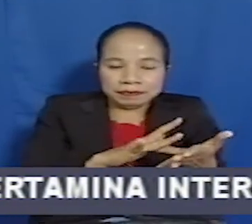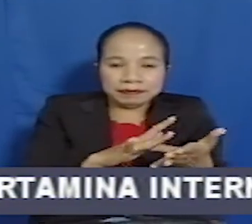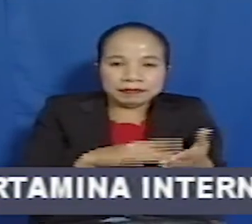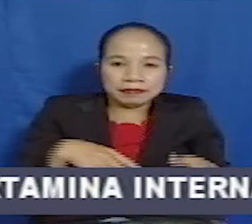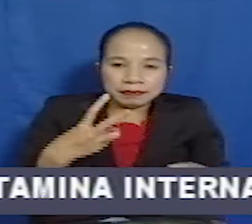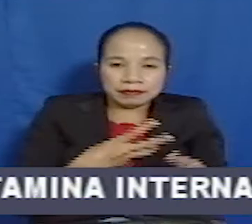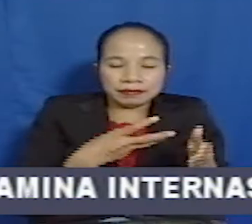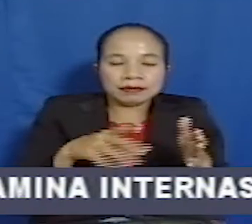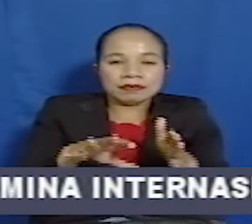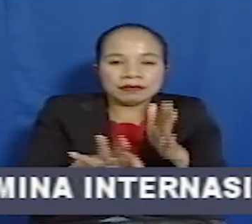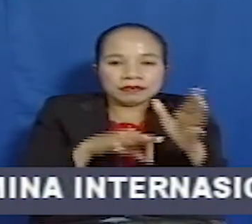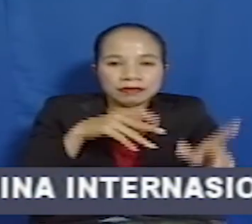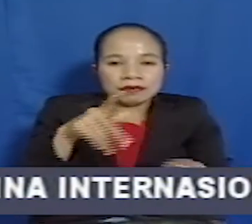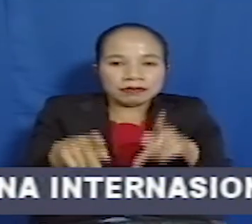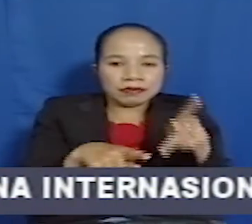ita hetang ema